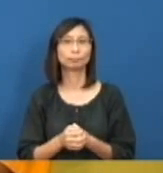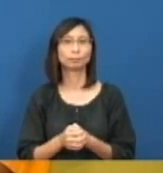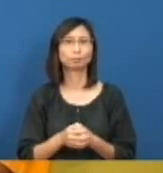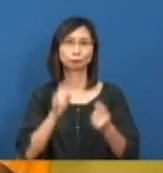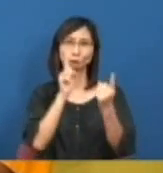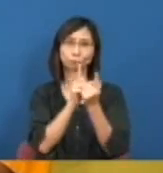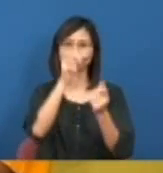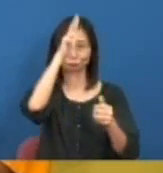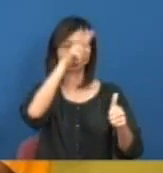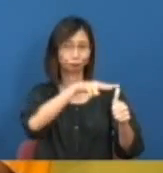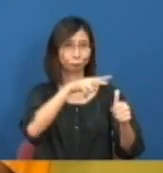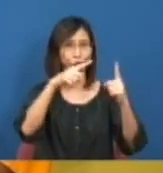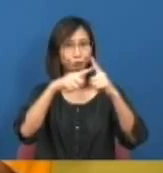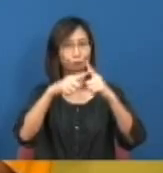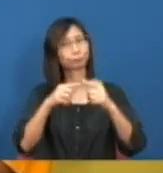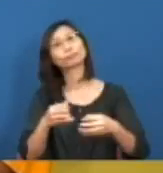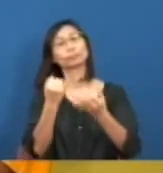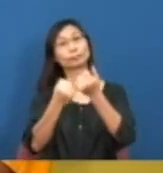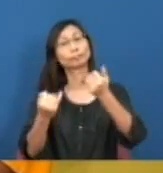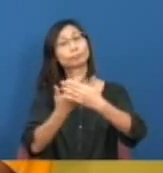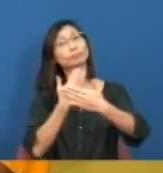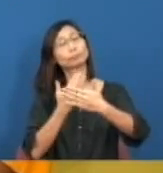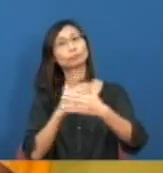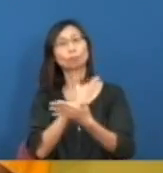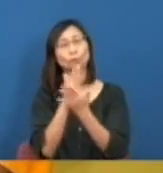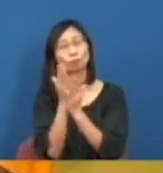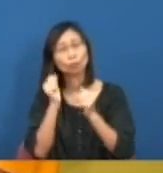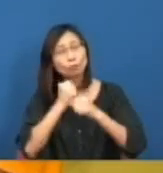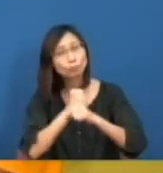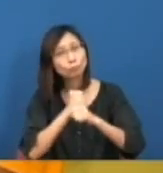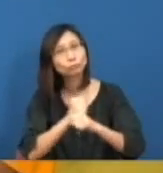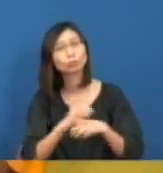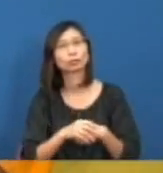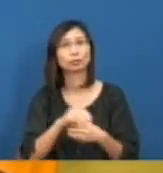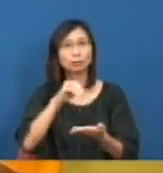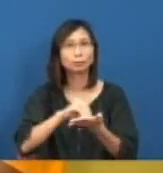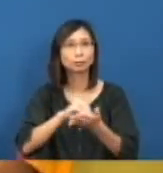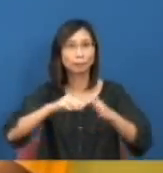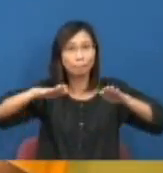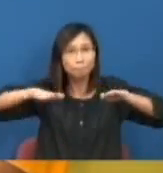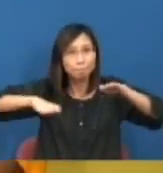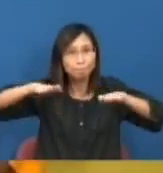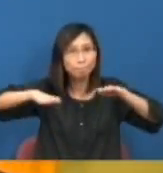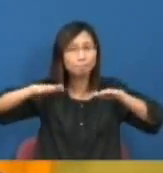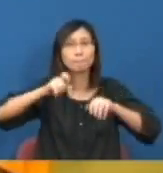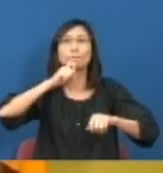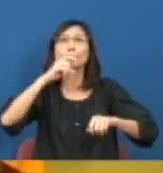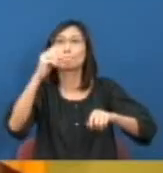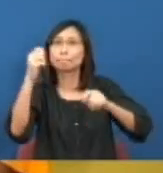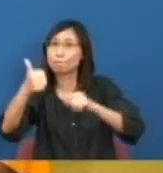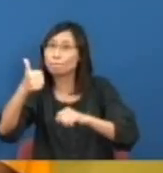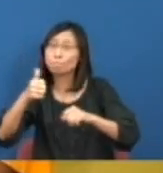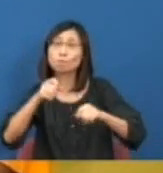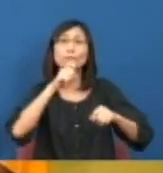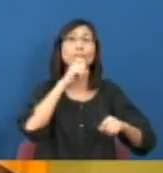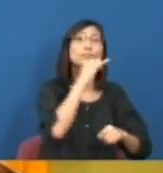於一些政治人物即生前的所作所為、一定是一個平衡的、有好有壞的一個評估，